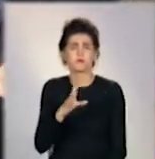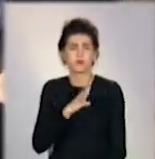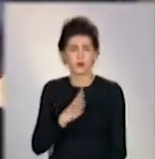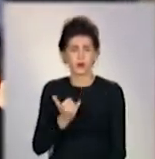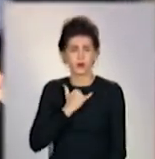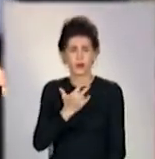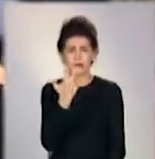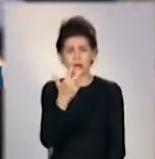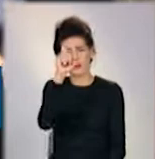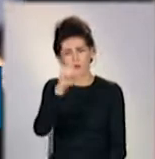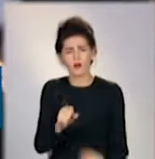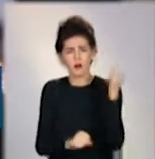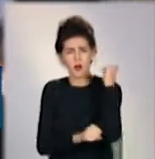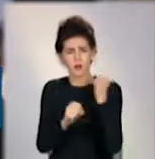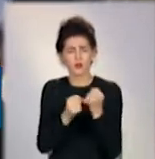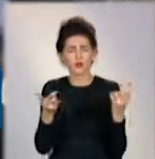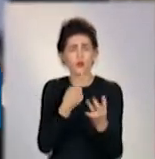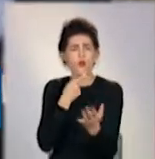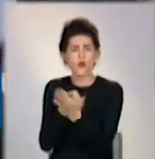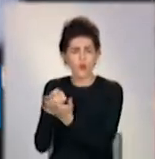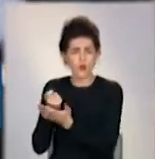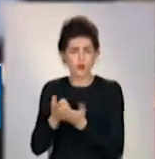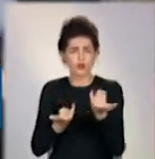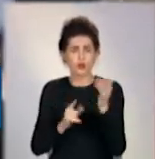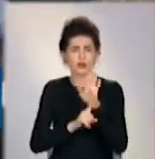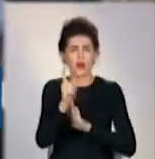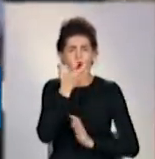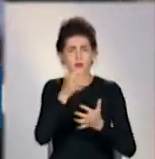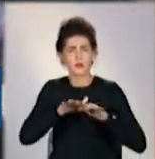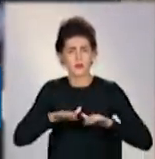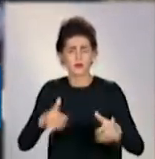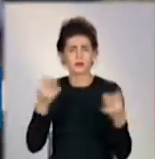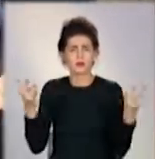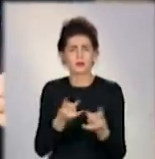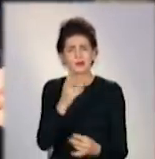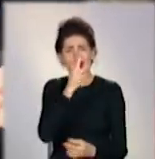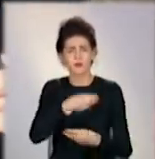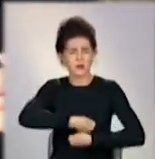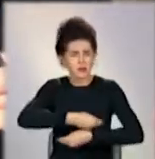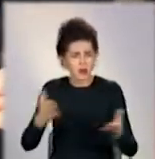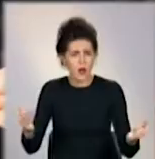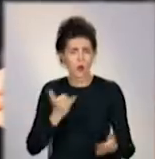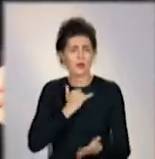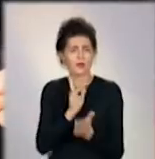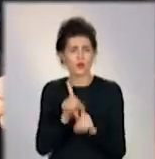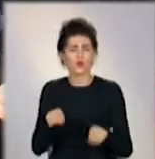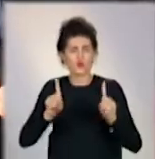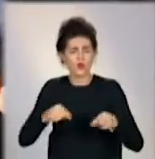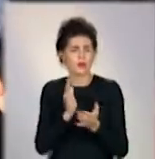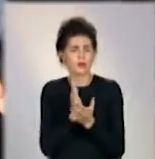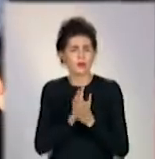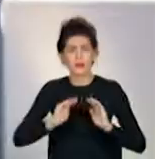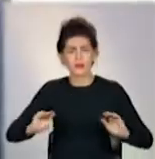найомних працівника, всі хочуть їсти. Отопительний сезон почав, мені треба платити зарплату. У мене у самої діти, я теж